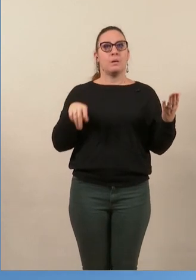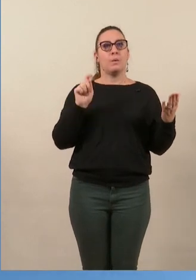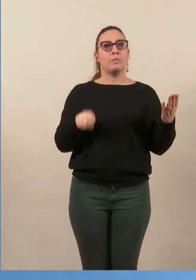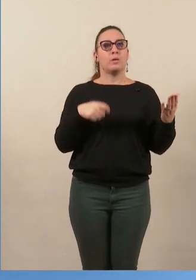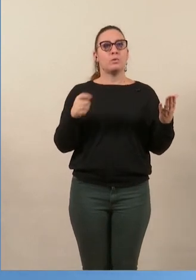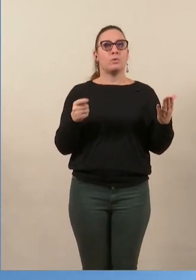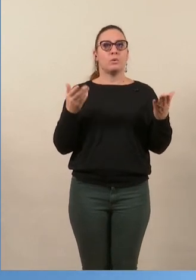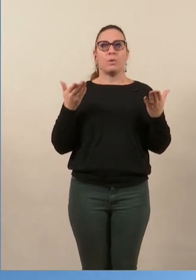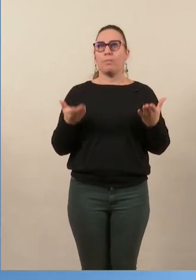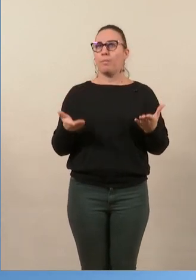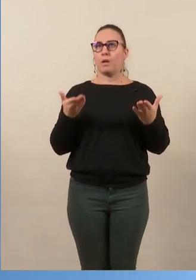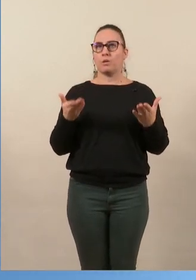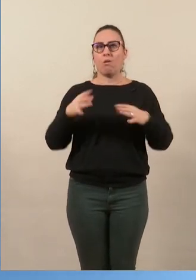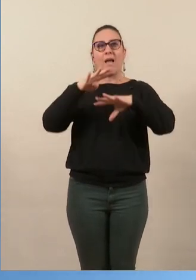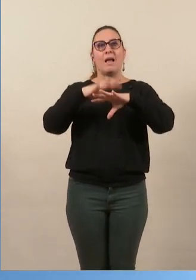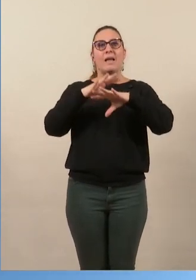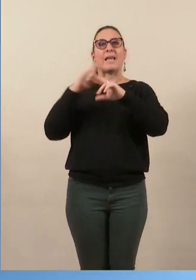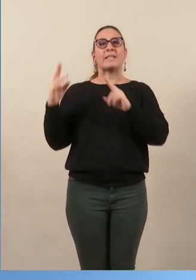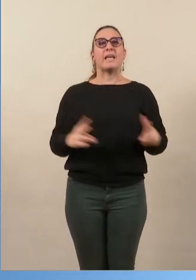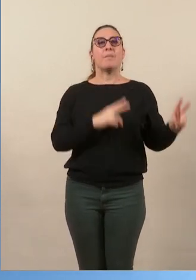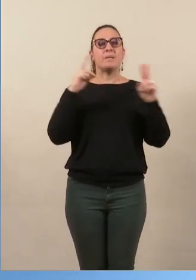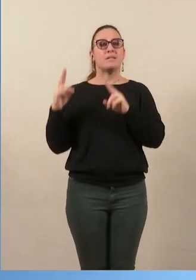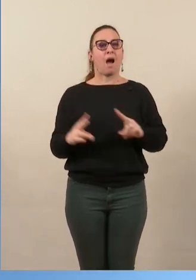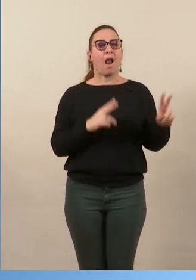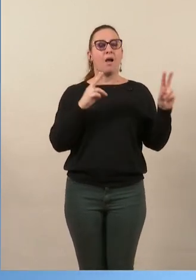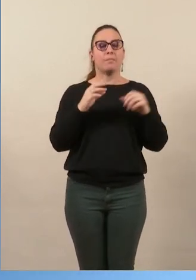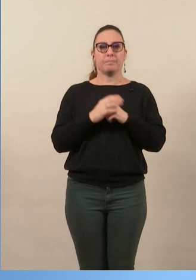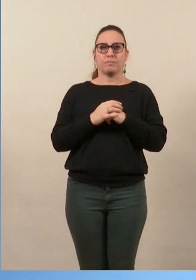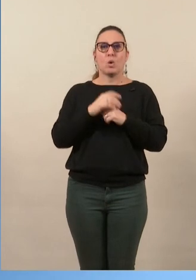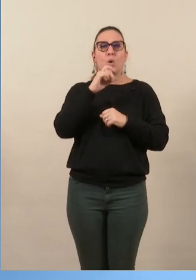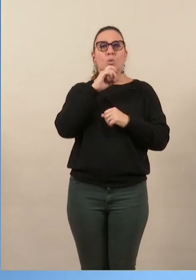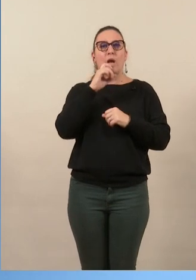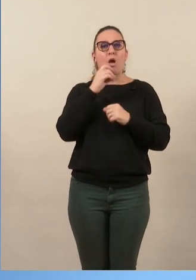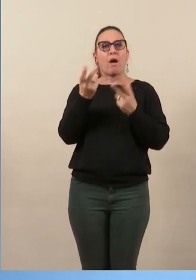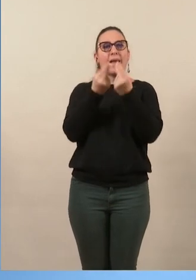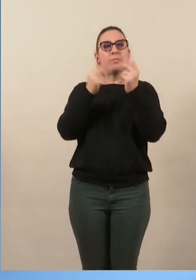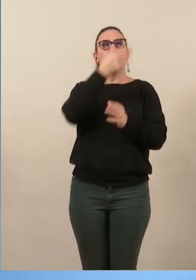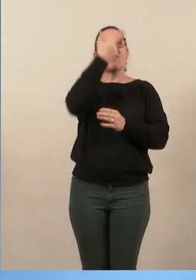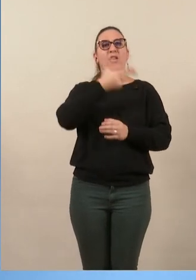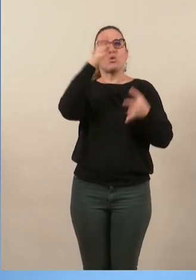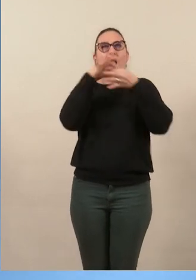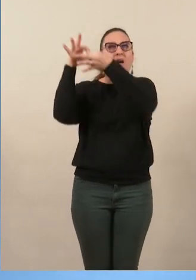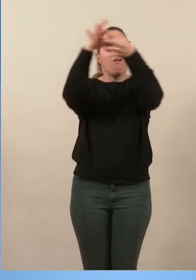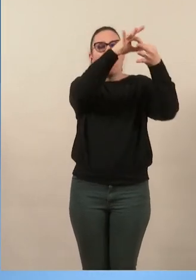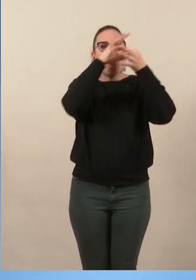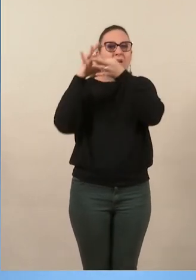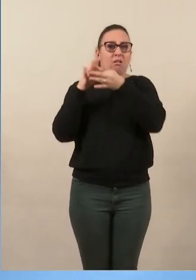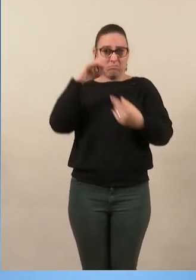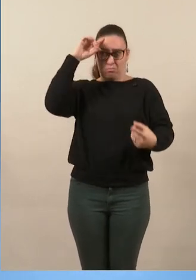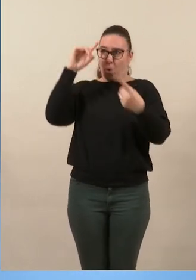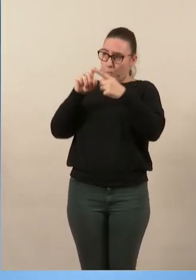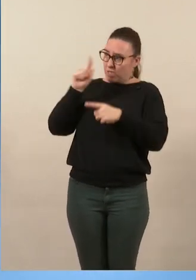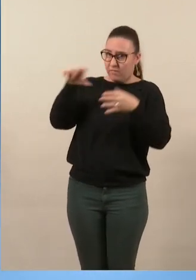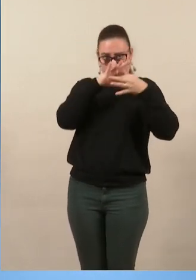euh sur le quartier Mistral quartier Mistral vous évoquez la solidarité nationale c'est tout l'objectif je crois de de cette